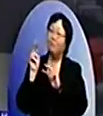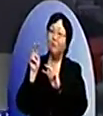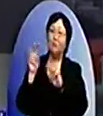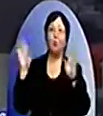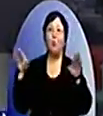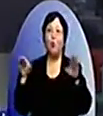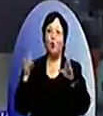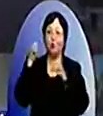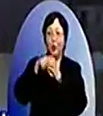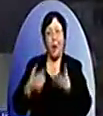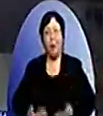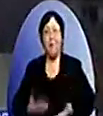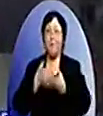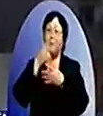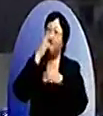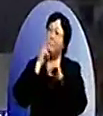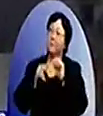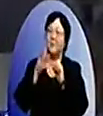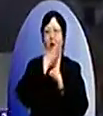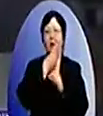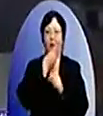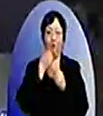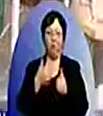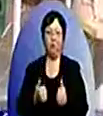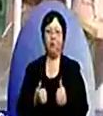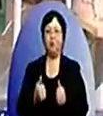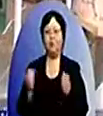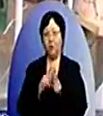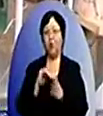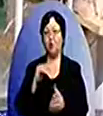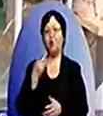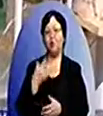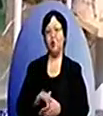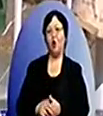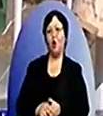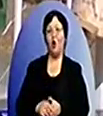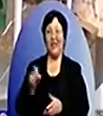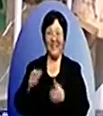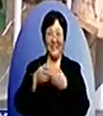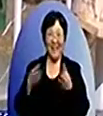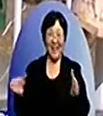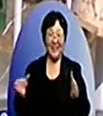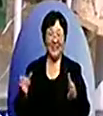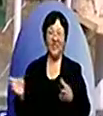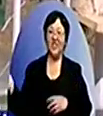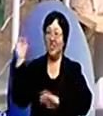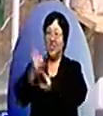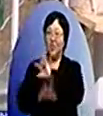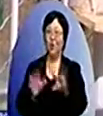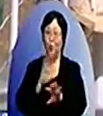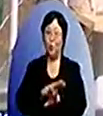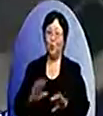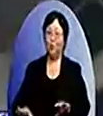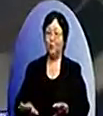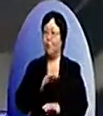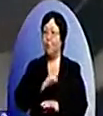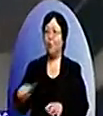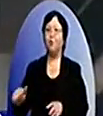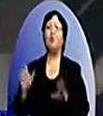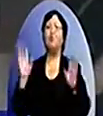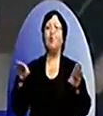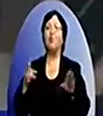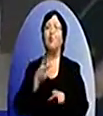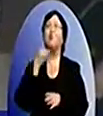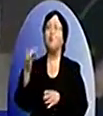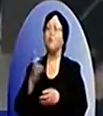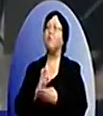бүтэлтэйгээр үзэсгэлэн худалдаа авалтыг зорж байгаа. Үзэсгэлэнгийн нээлтэнд ирсэн хүүхэд бүрт шууны үр бийлэгдэж хотын ойролцоо